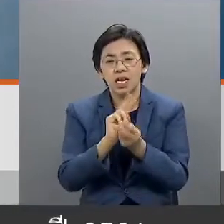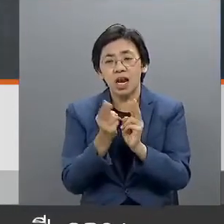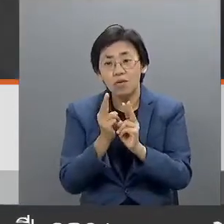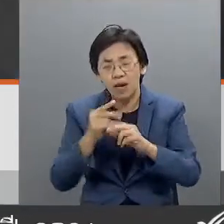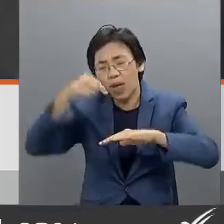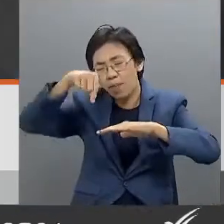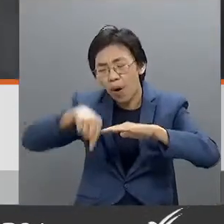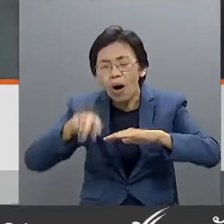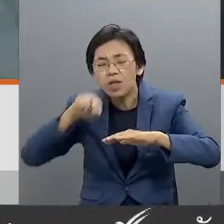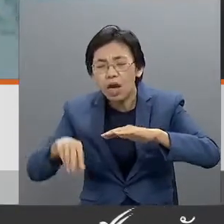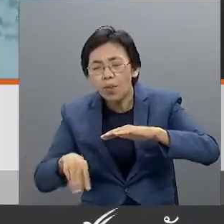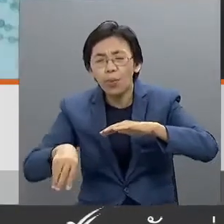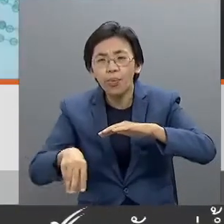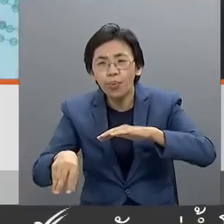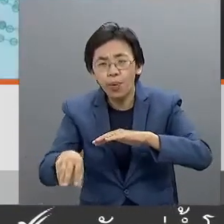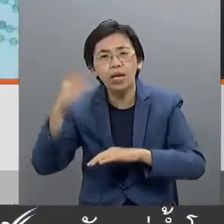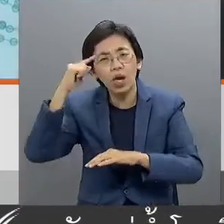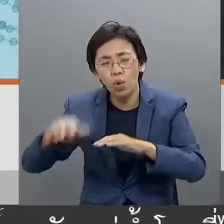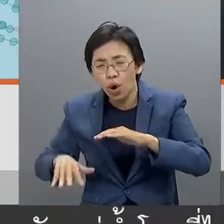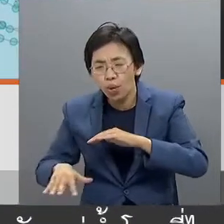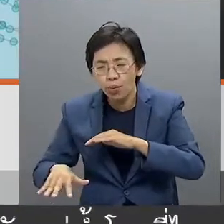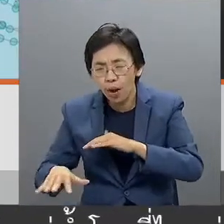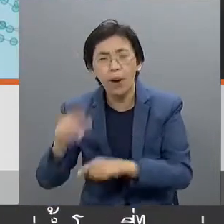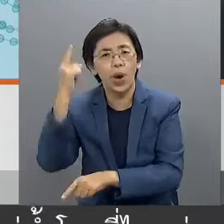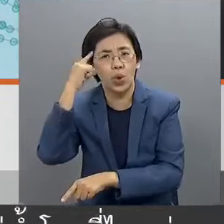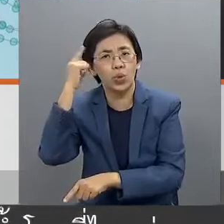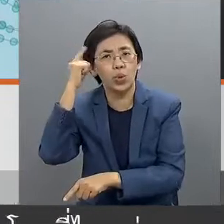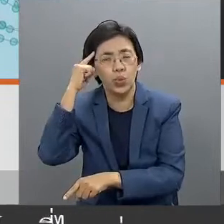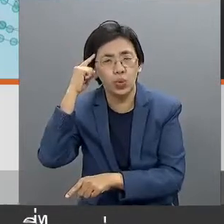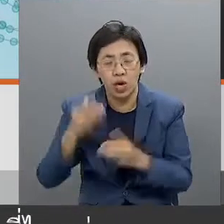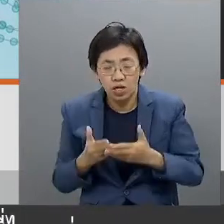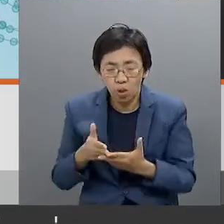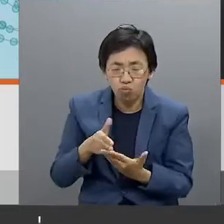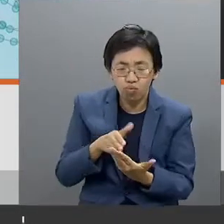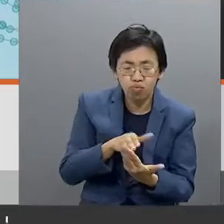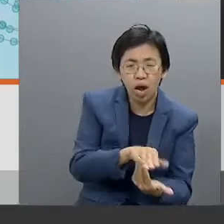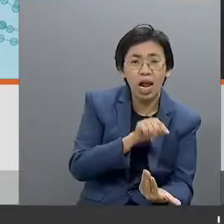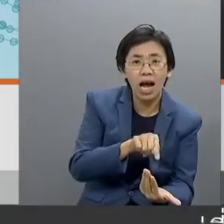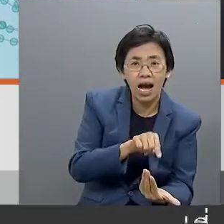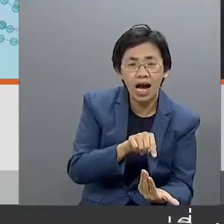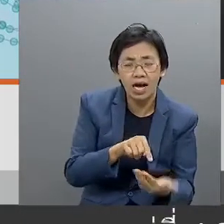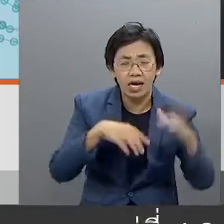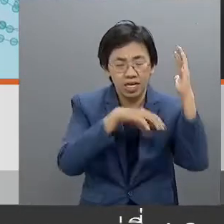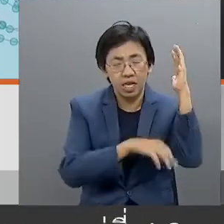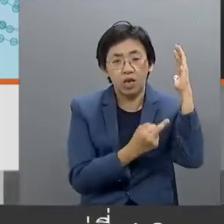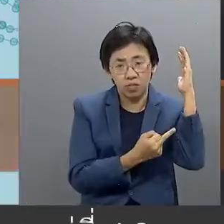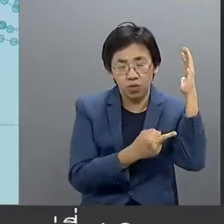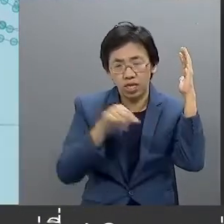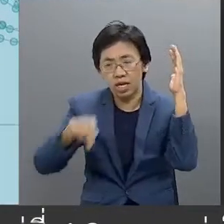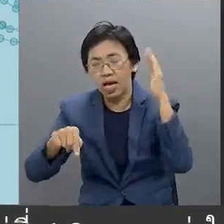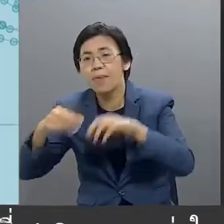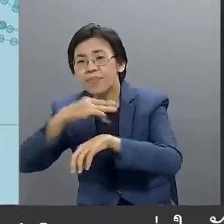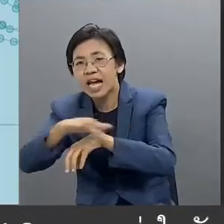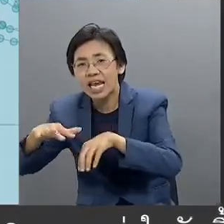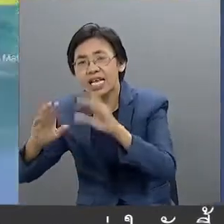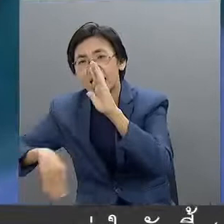ทำให้รู้ถึงกระแสน้ำในพื้นที่บริเวณจุดที่เรืออับปางก็คือระหว่างเกาะสมุยกับหมู่เกาะทะเลใต้เป็นน้ำว